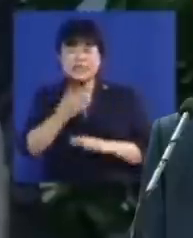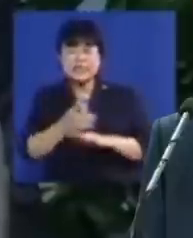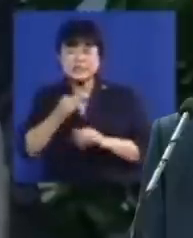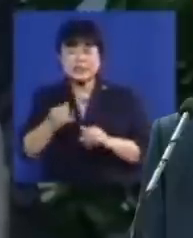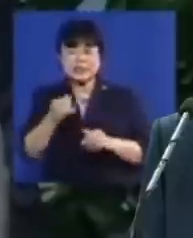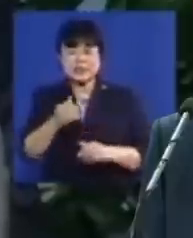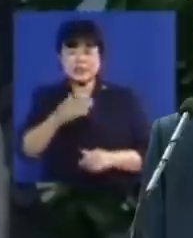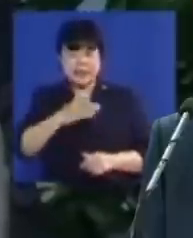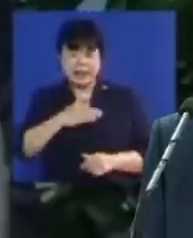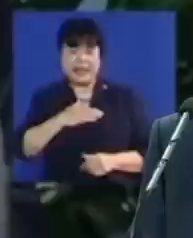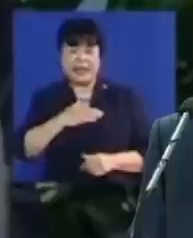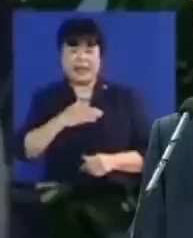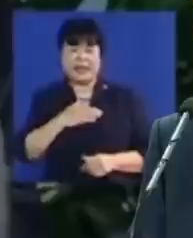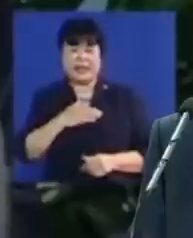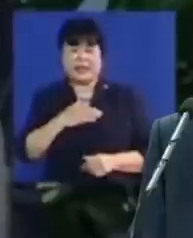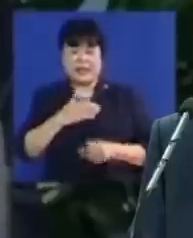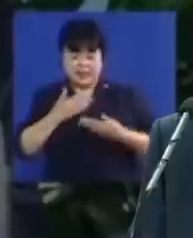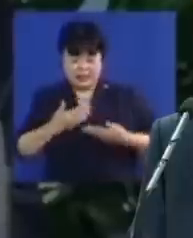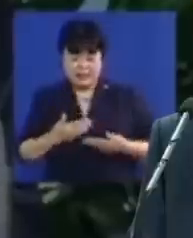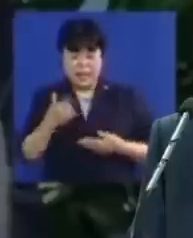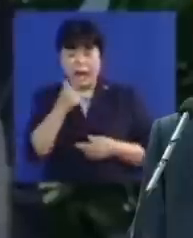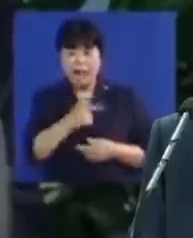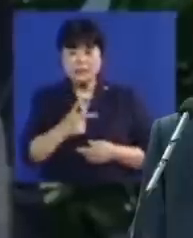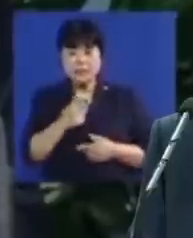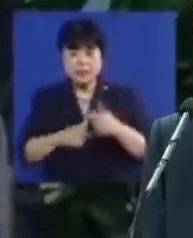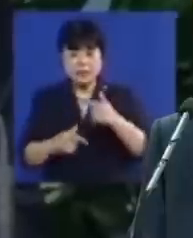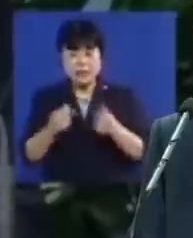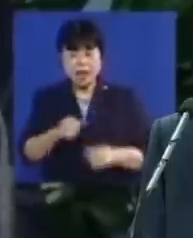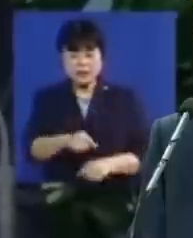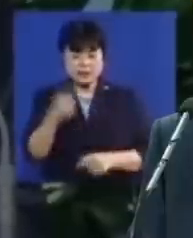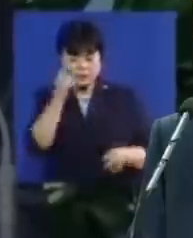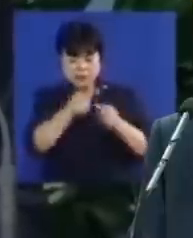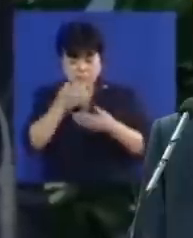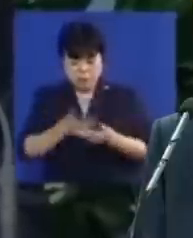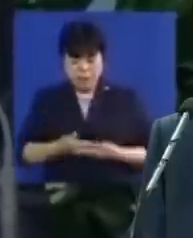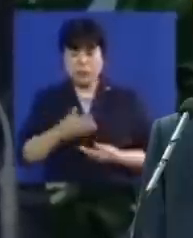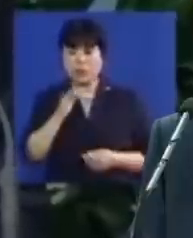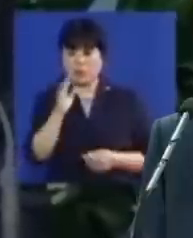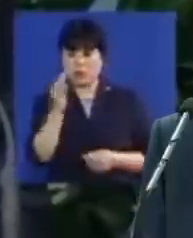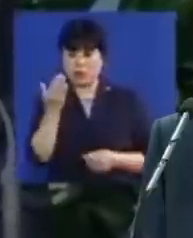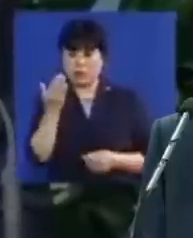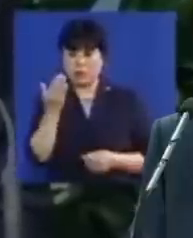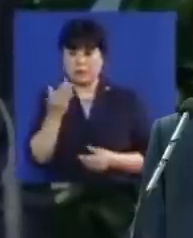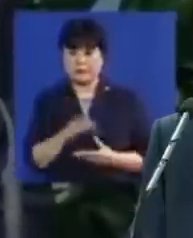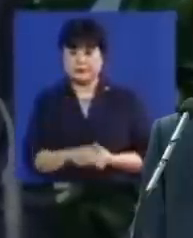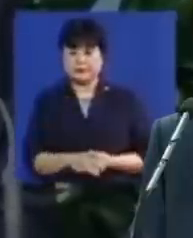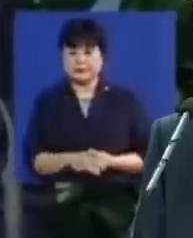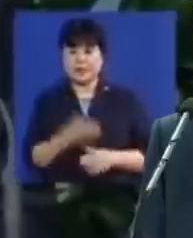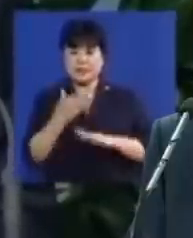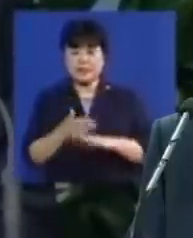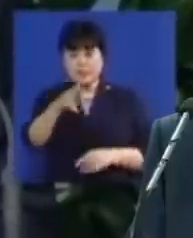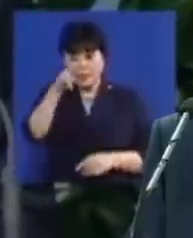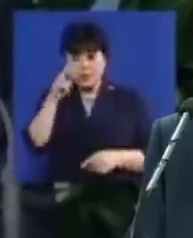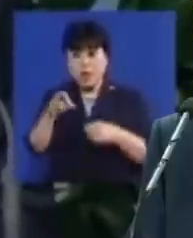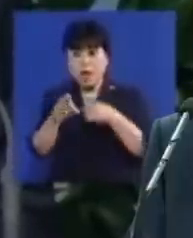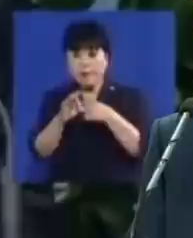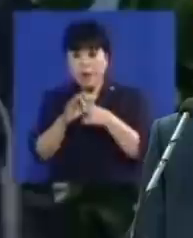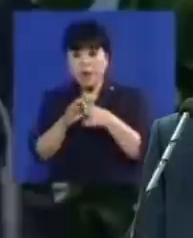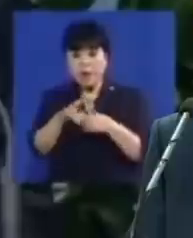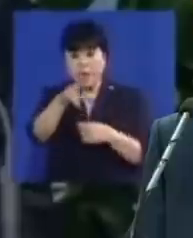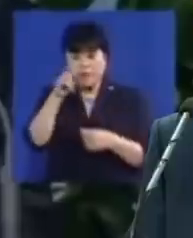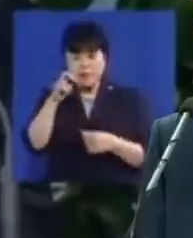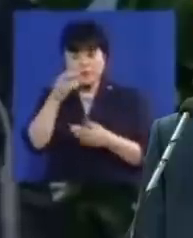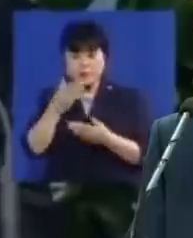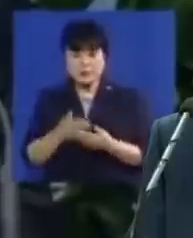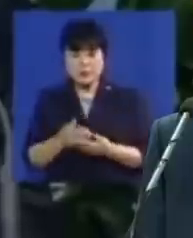사람보다 자기의 가슴 속에 더 많은 상처를 갖다 주는 것입니다. 남을 미워하면 미움을